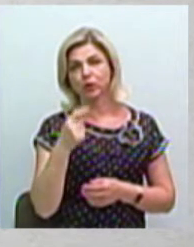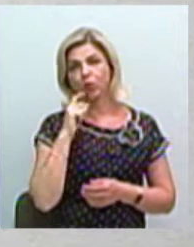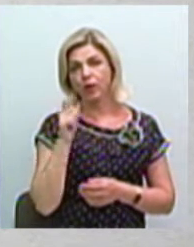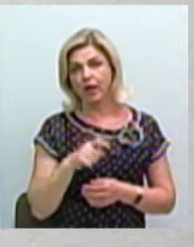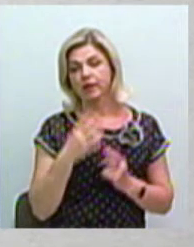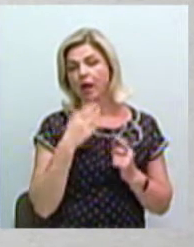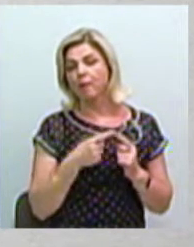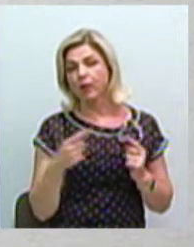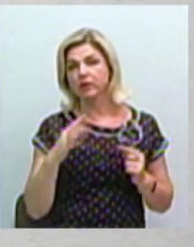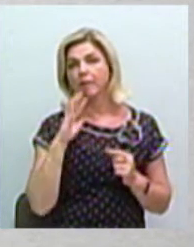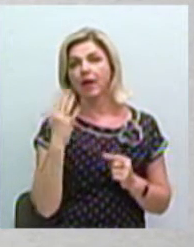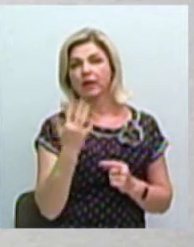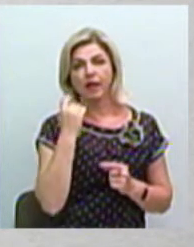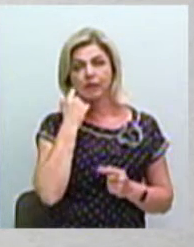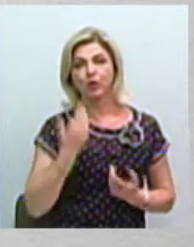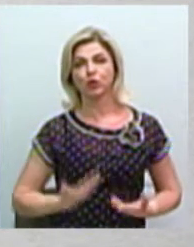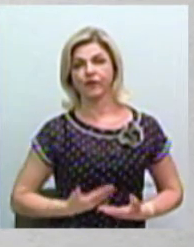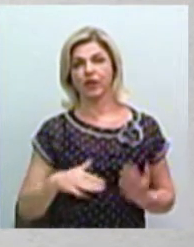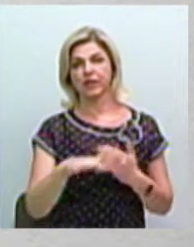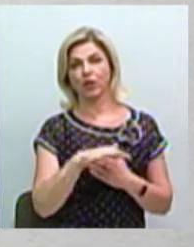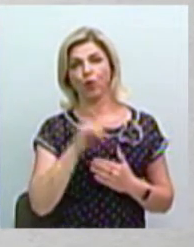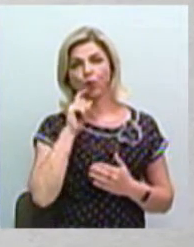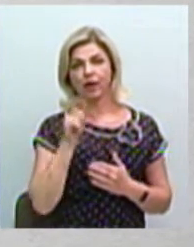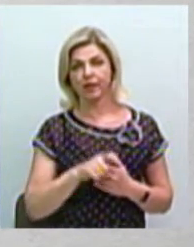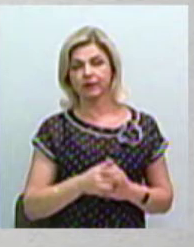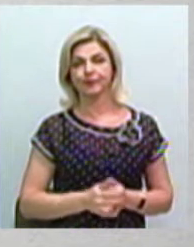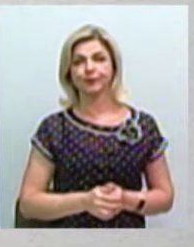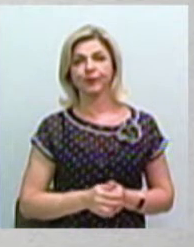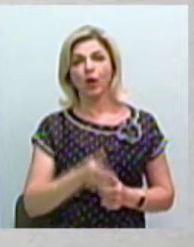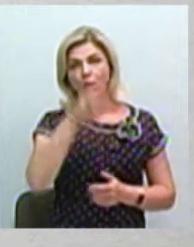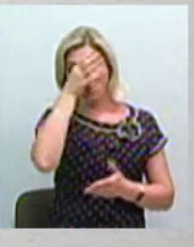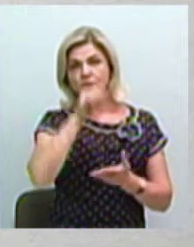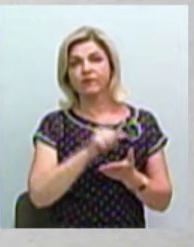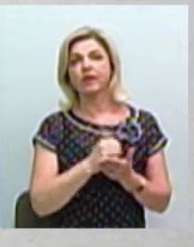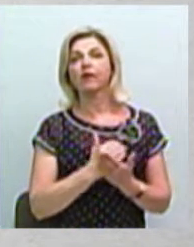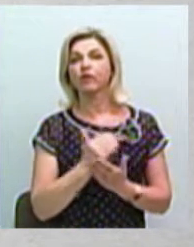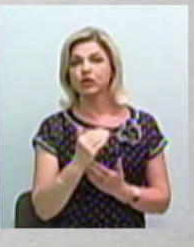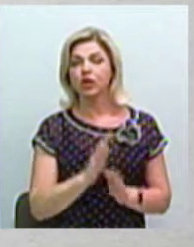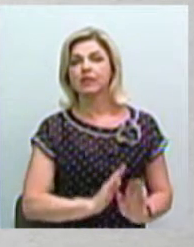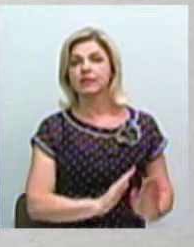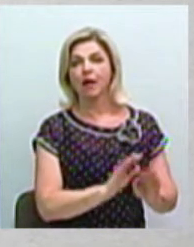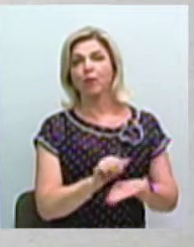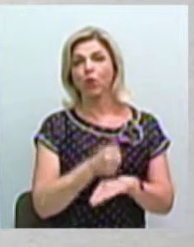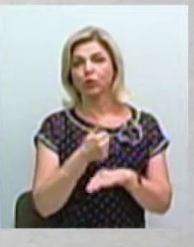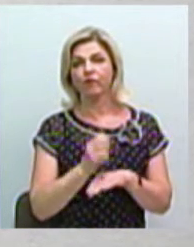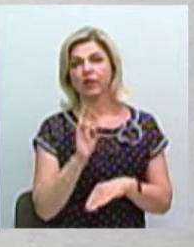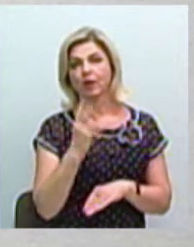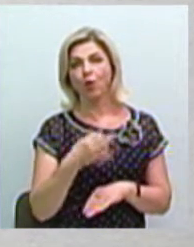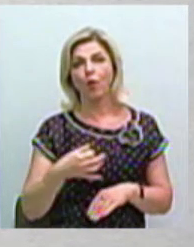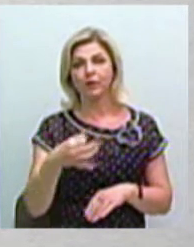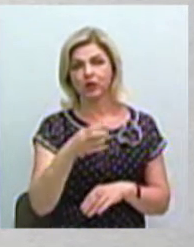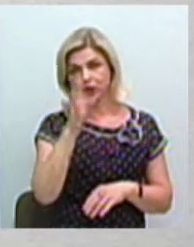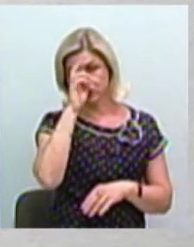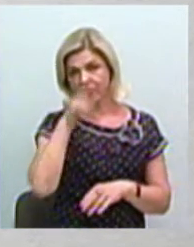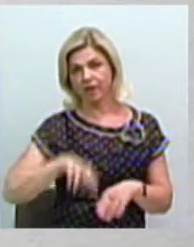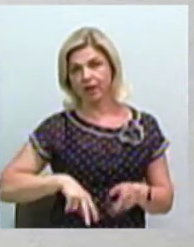Протягом останніх 5 років проживає на території України. Освіта вища. Заступник голови Миколаївської обласної